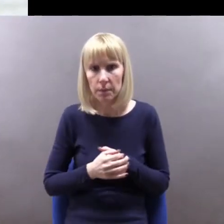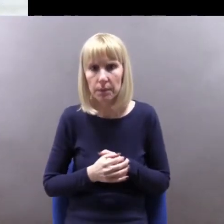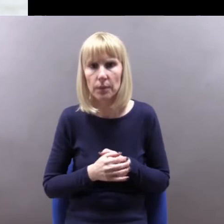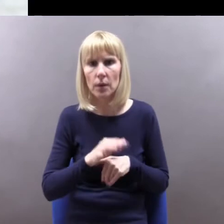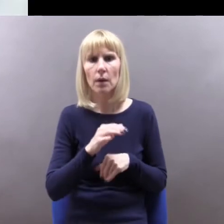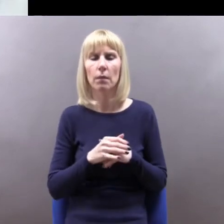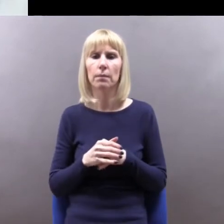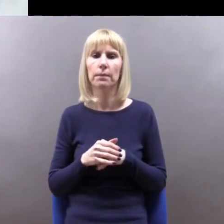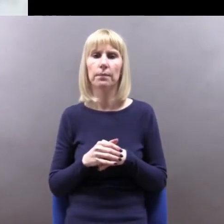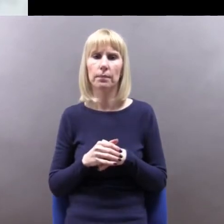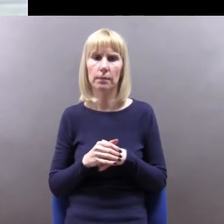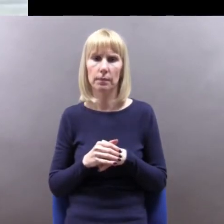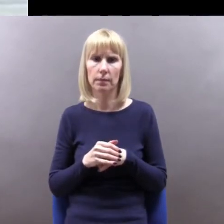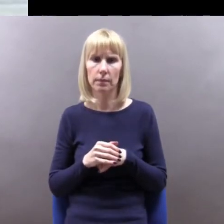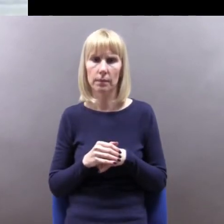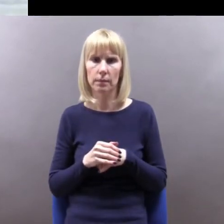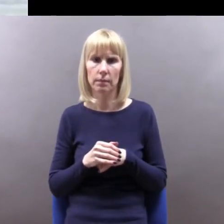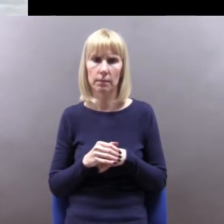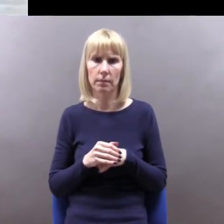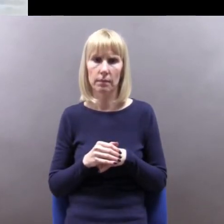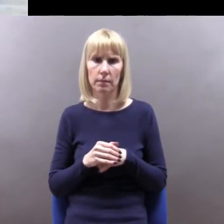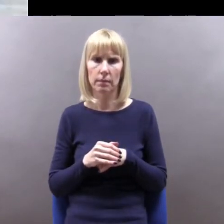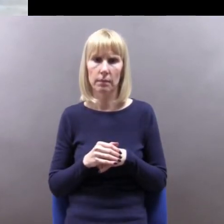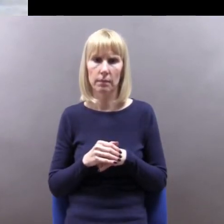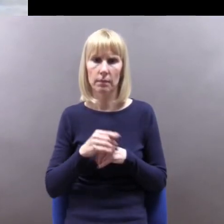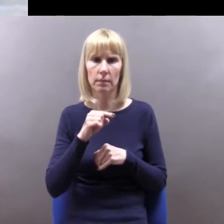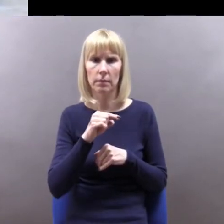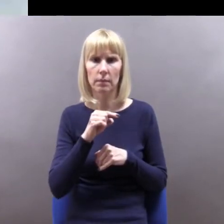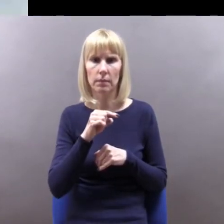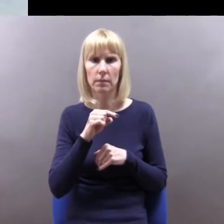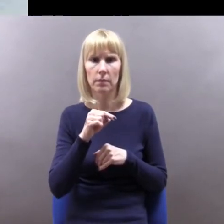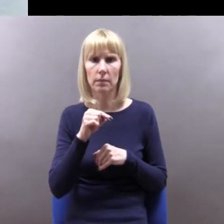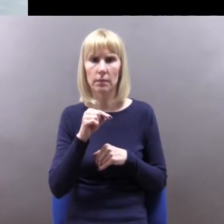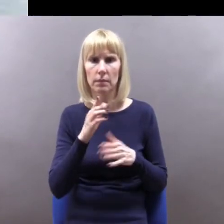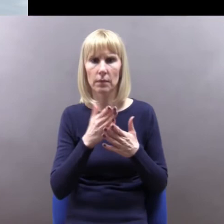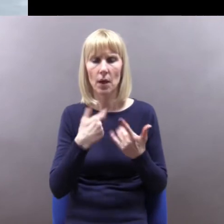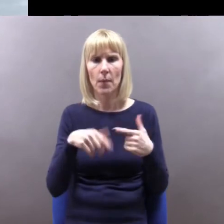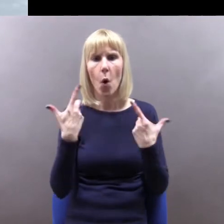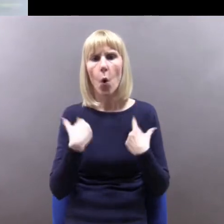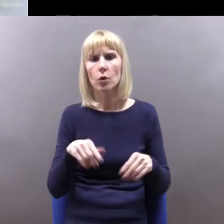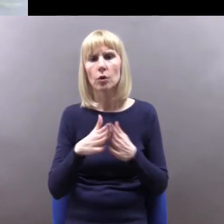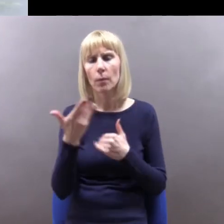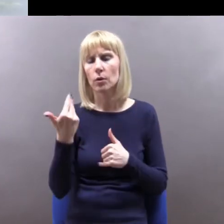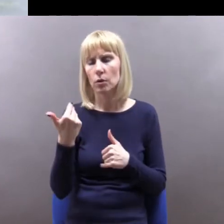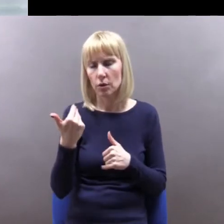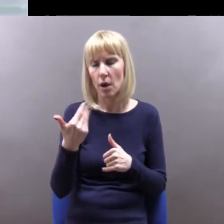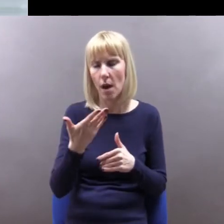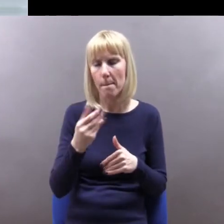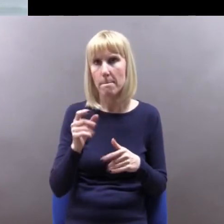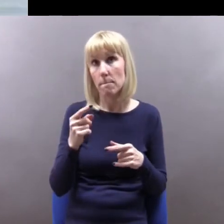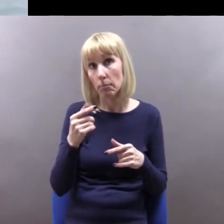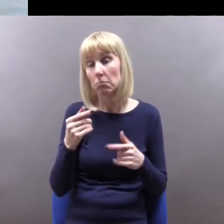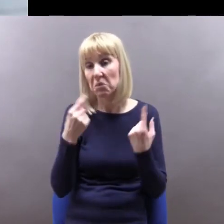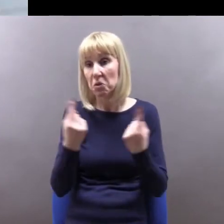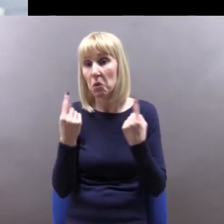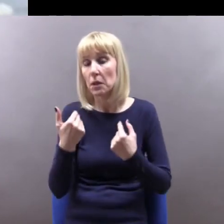sytuację. Ja znowu zawsze będę, ja jestem tym, który jest malkontentem być może, ale sam osobiście miałem taki przypadek,